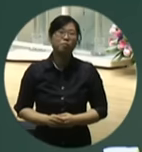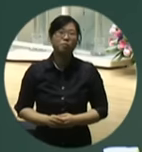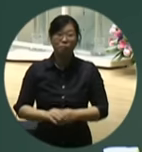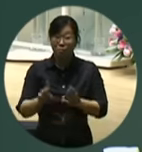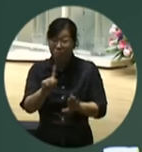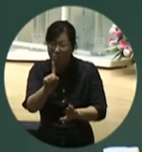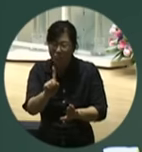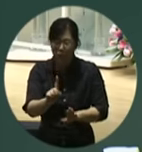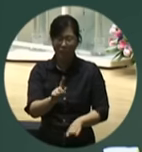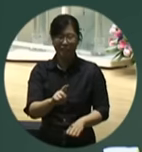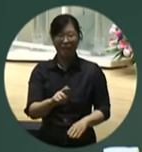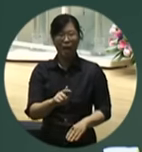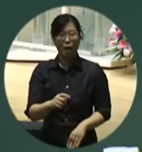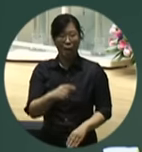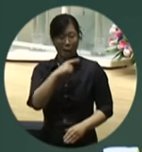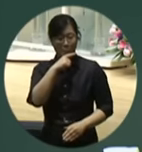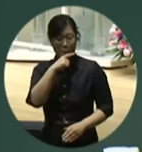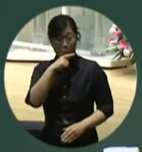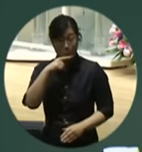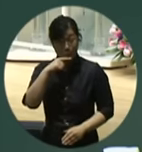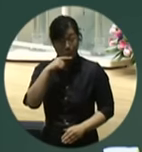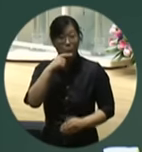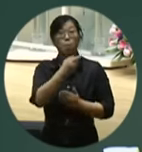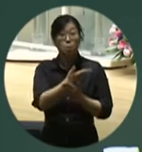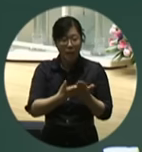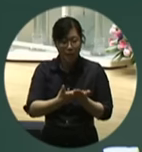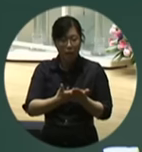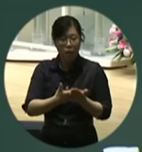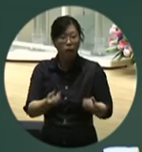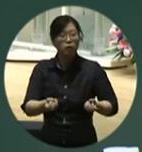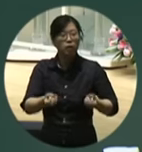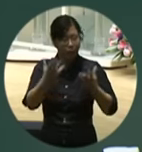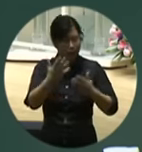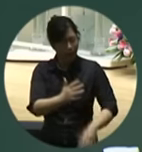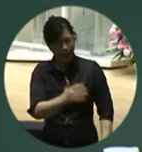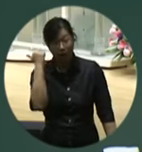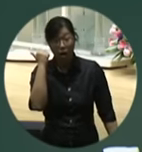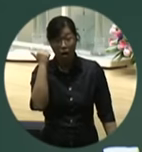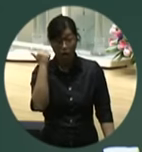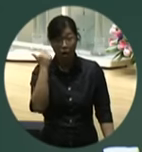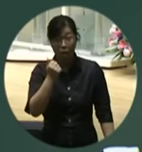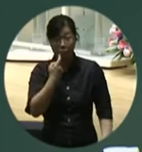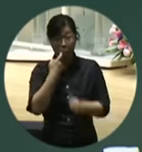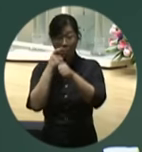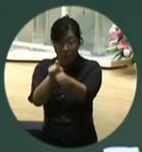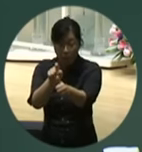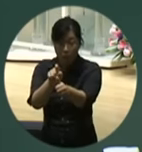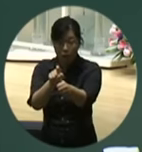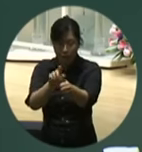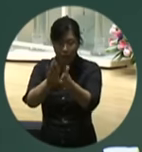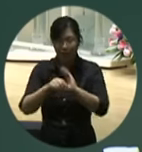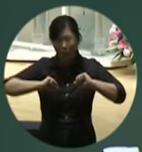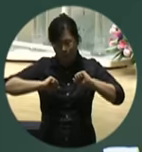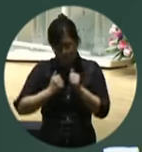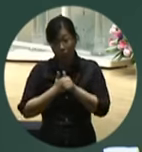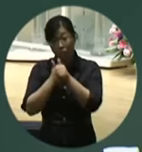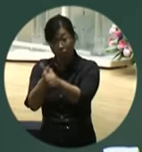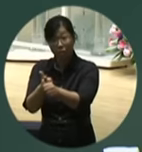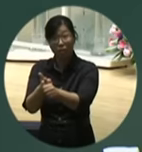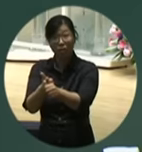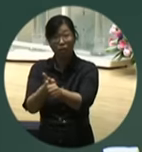피제사 드리러 나가라. So go out to give a sacrifice of a blood offering. 이래서 나왔습니다. And so they came out.